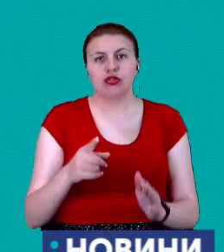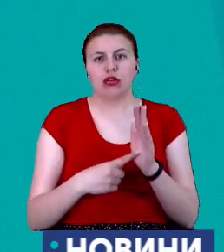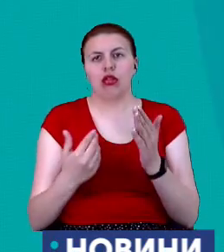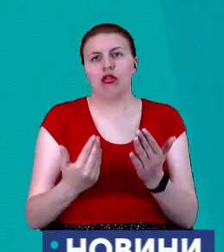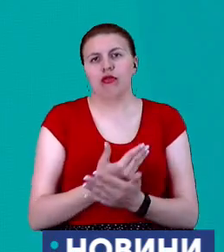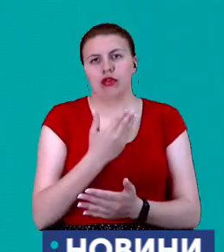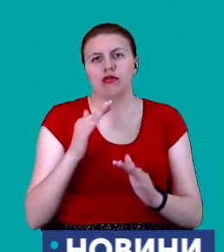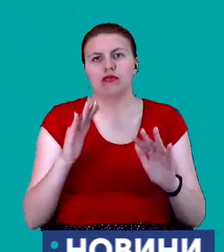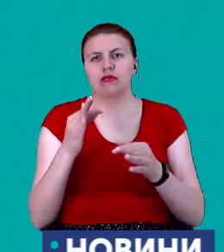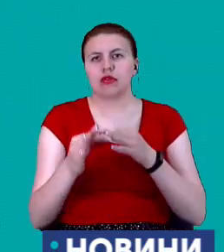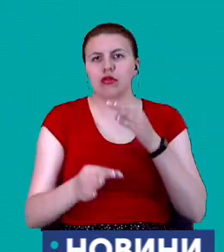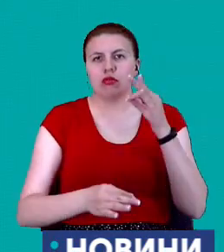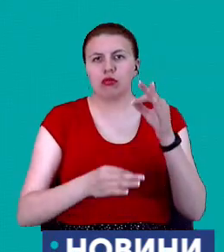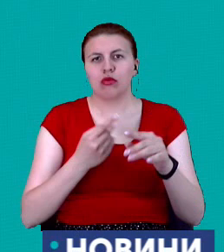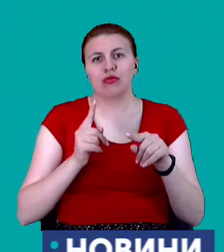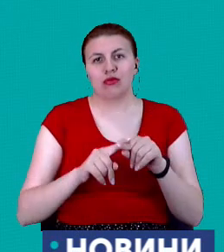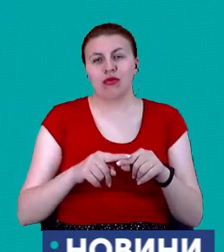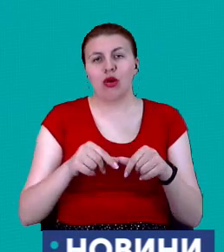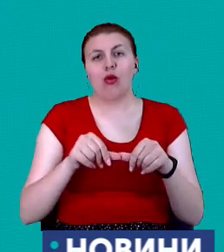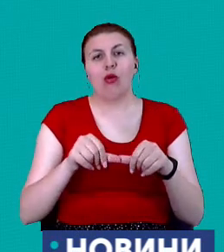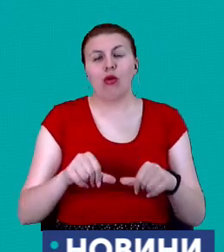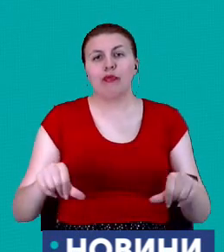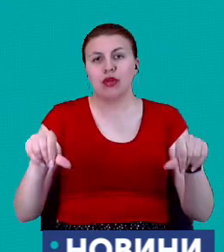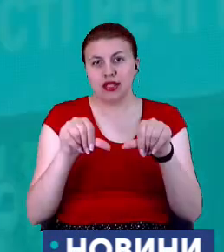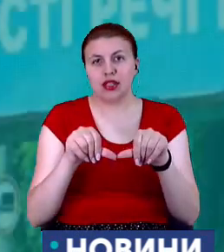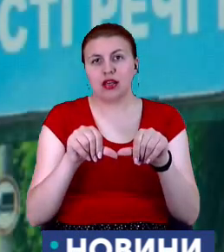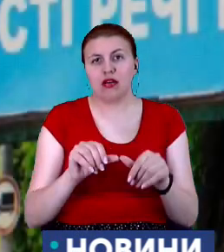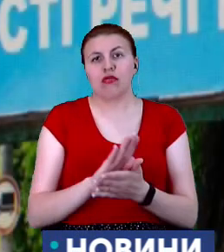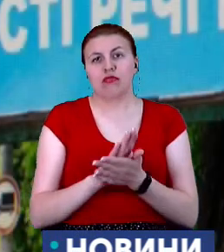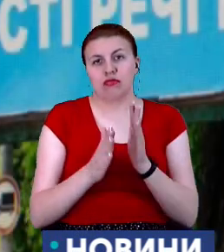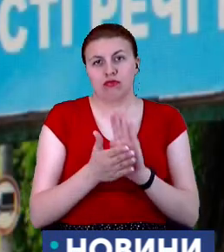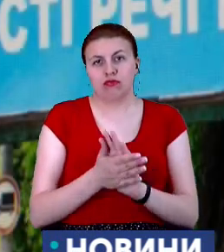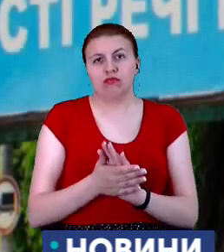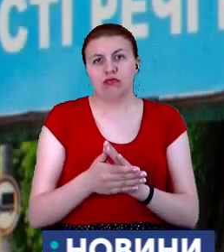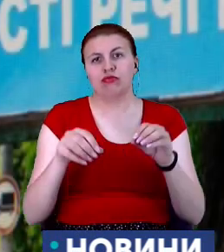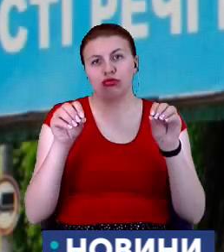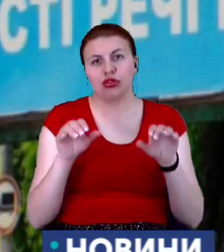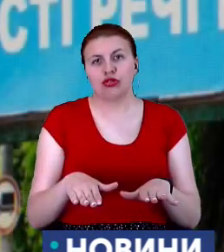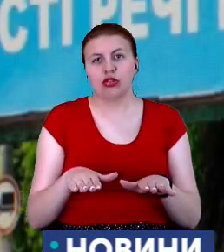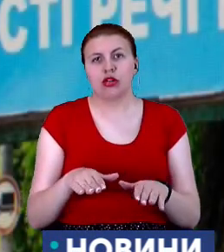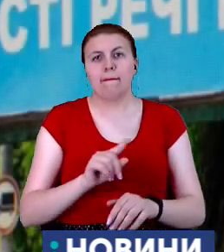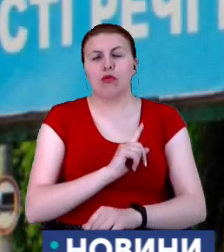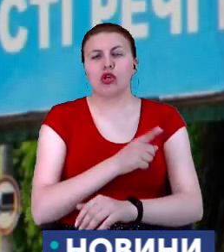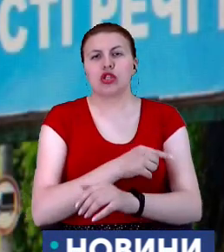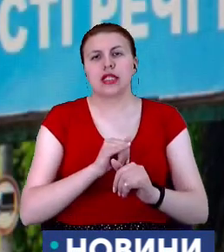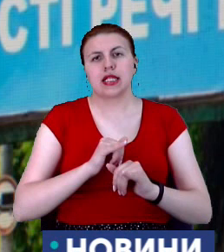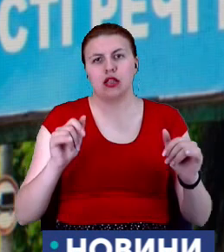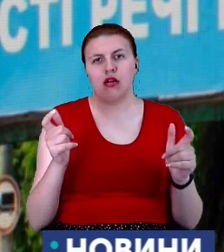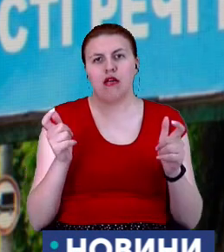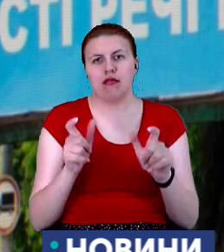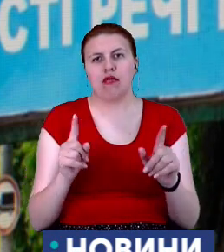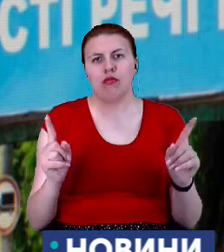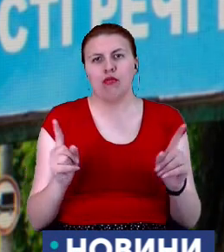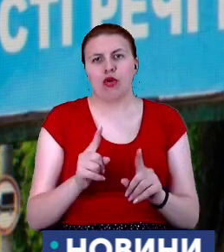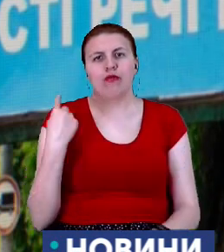що комісія з техногенно-екологічної безпеки та надзвичайних ситуацій ухвалила рішення посилити карантинні обмеження в області.